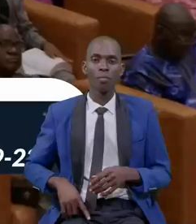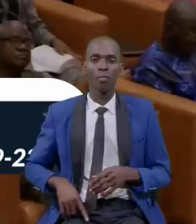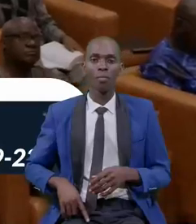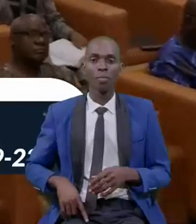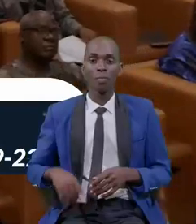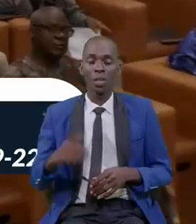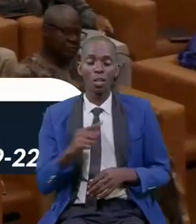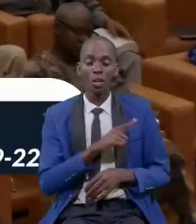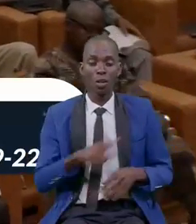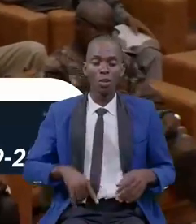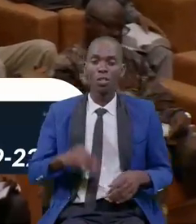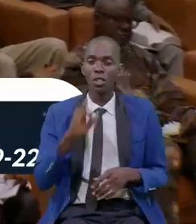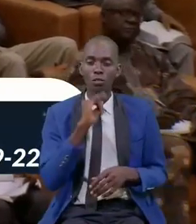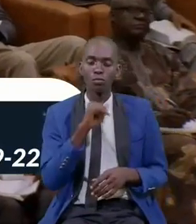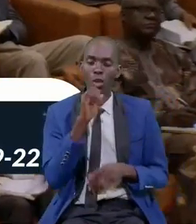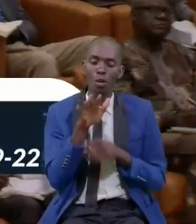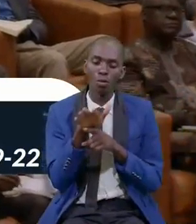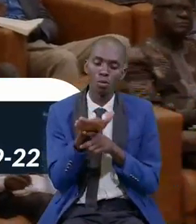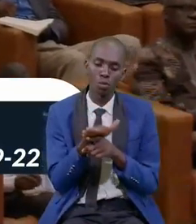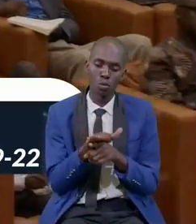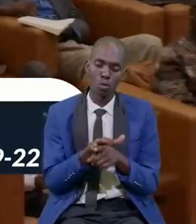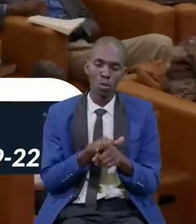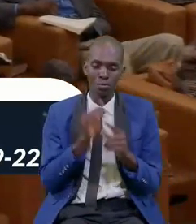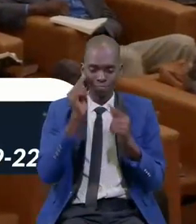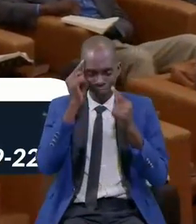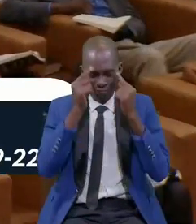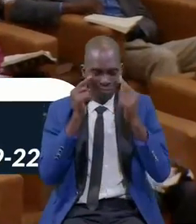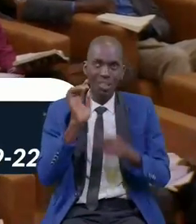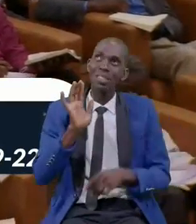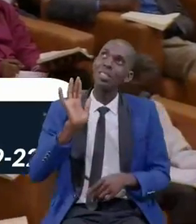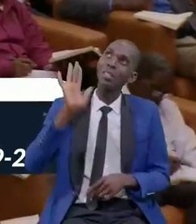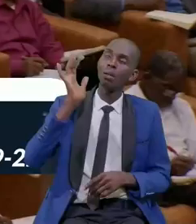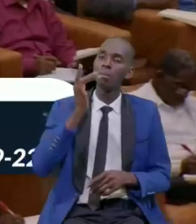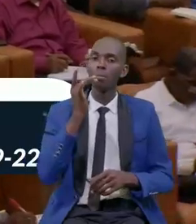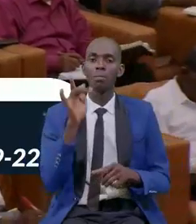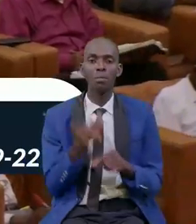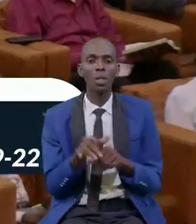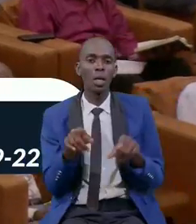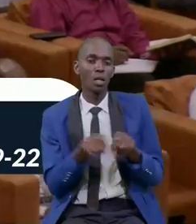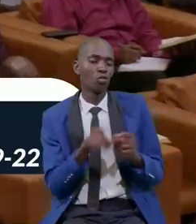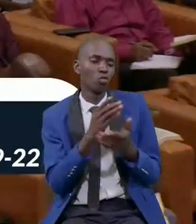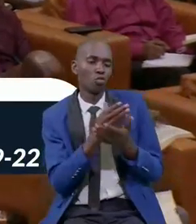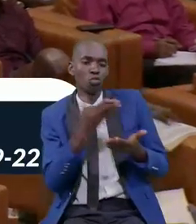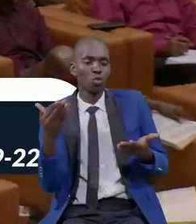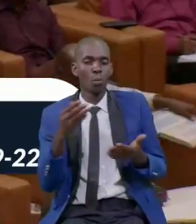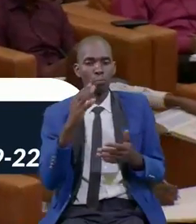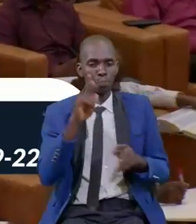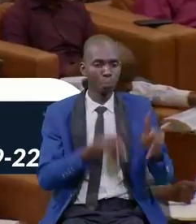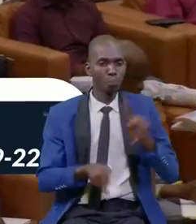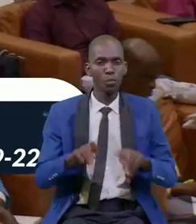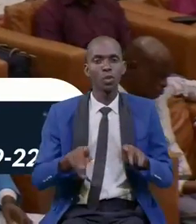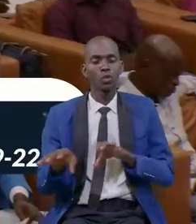pas dans l'accomplissement de la promesse, comme quelques-uns le